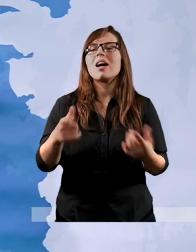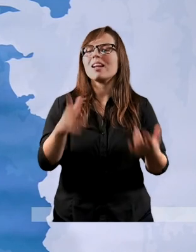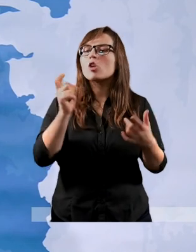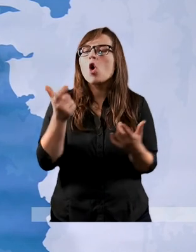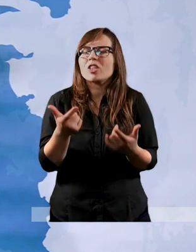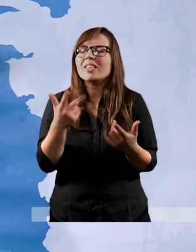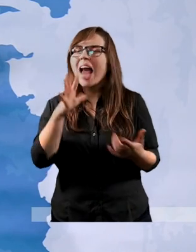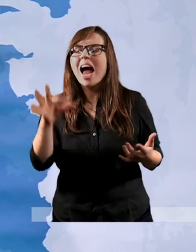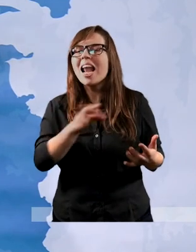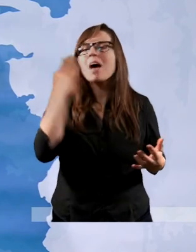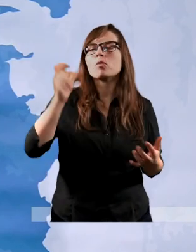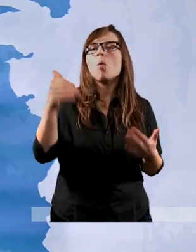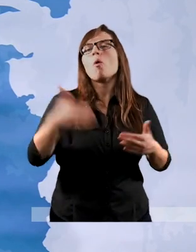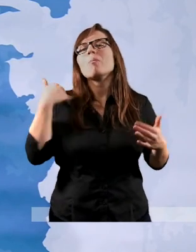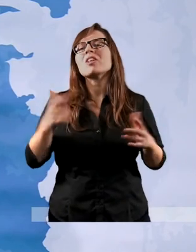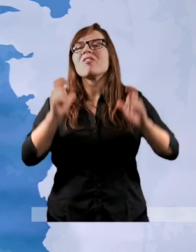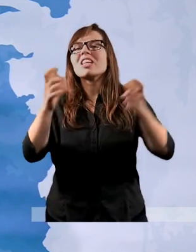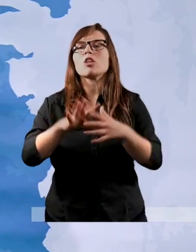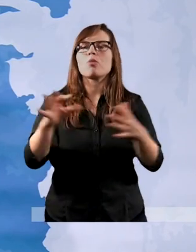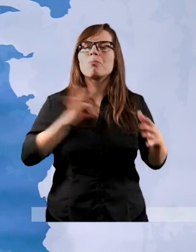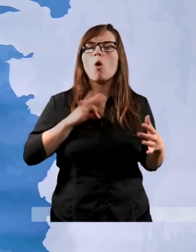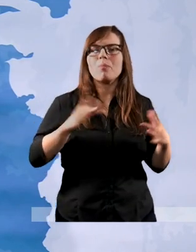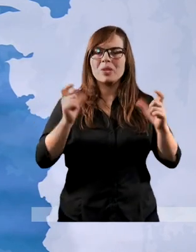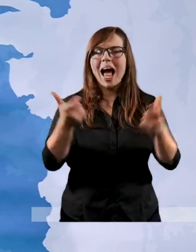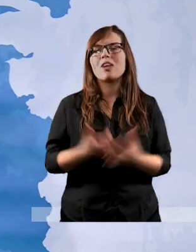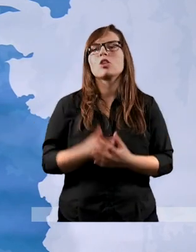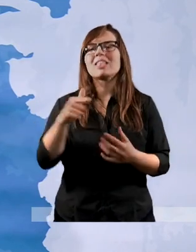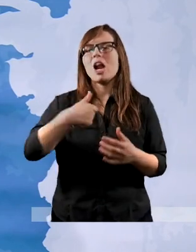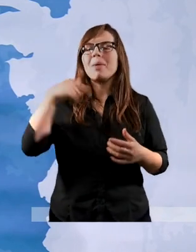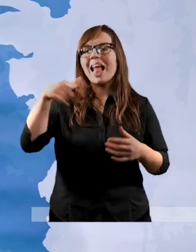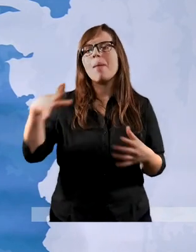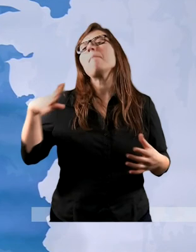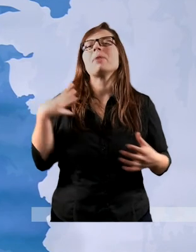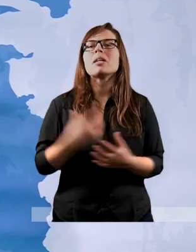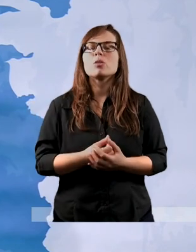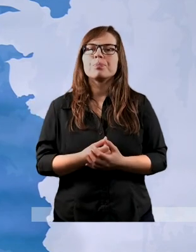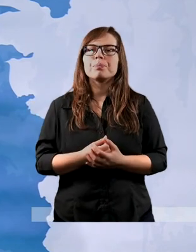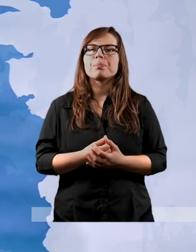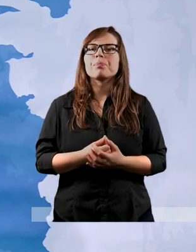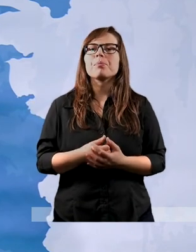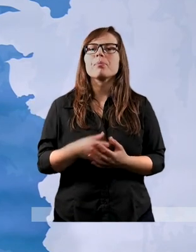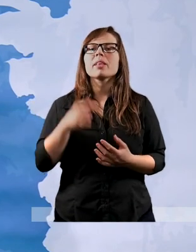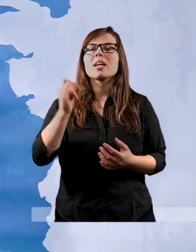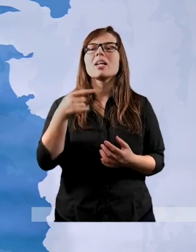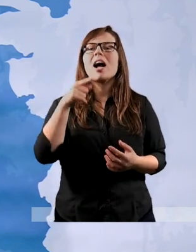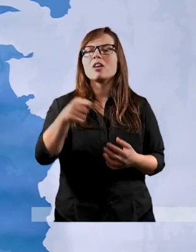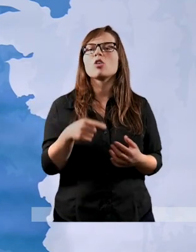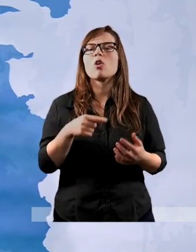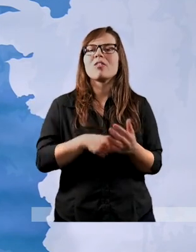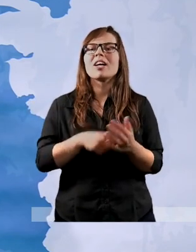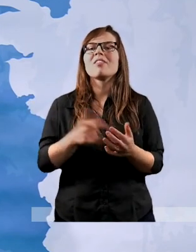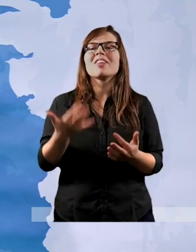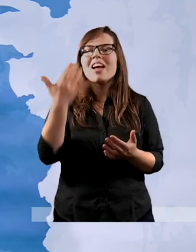naprawdę najlepsze, co mogłoby się w życiu przydarzyć, żeby tam być. I naszą wielką stratą